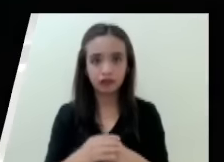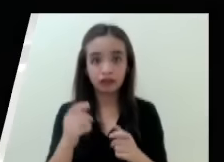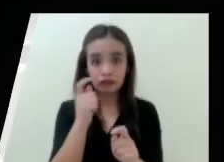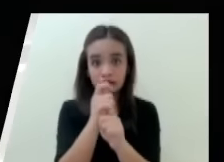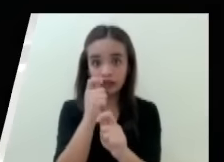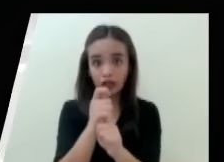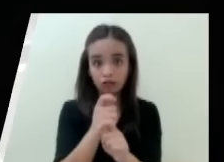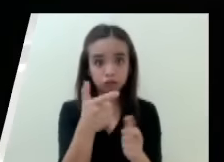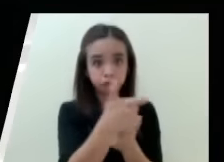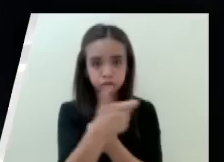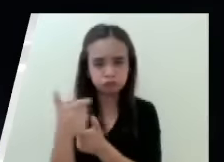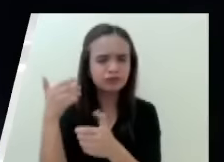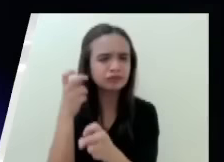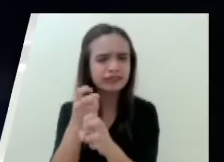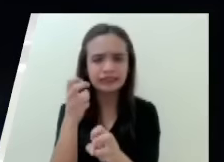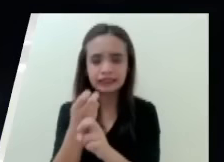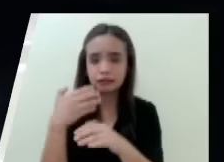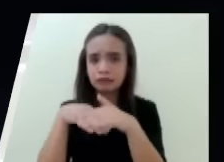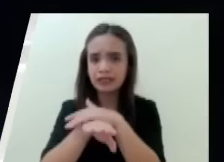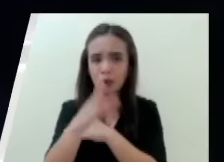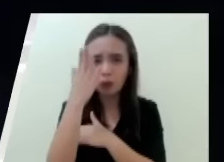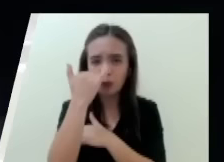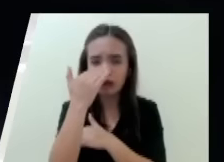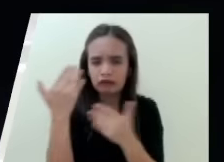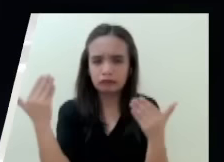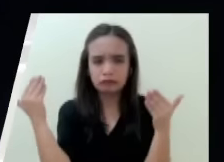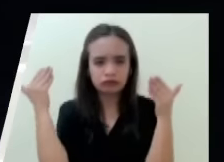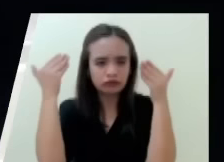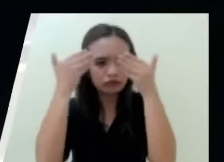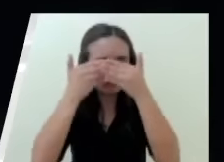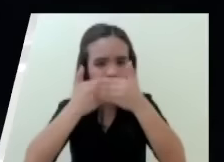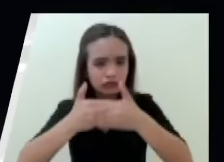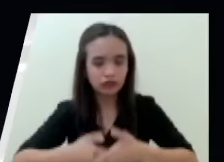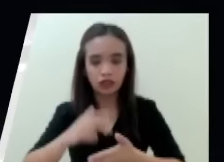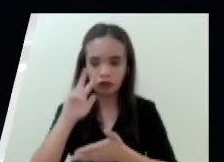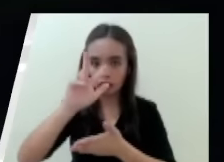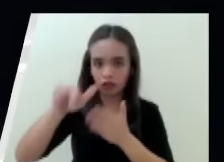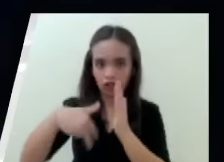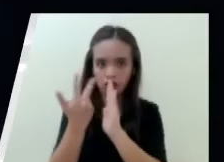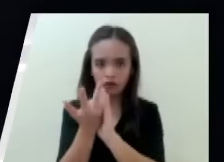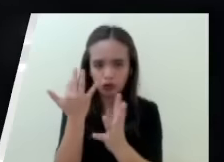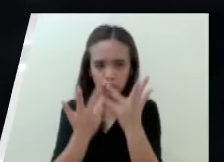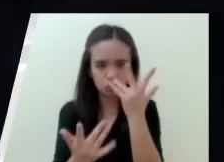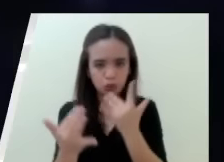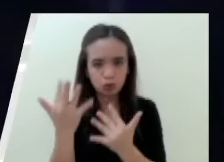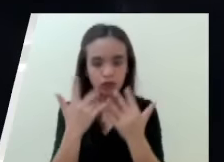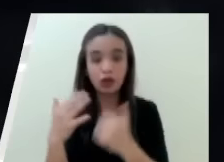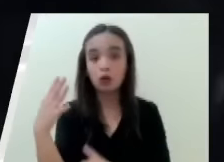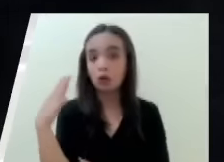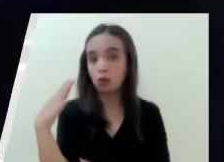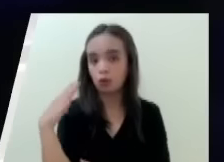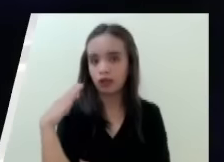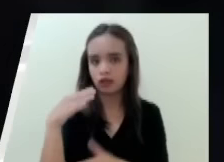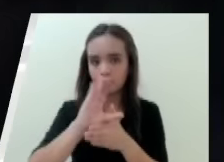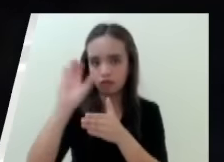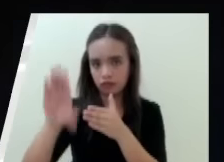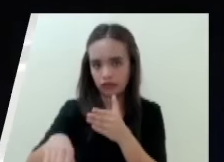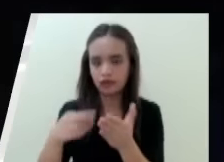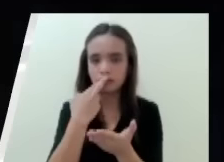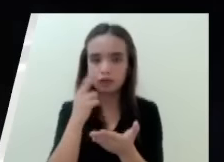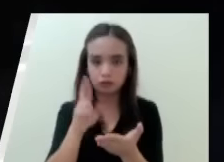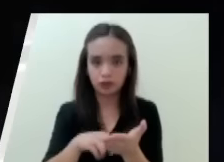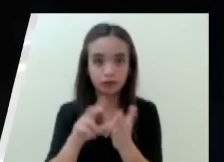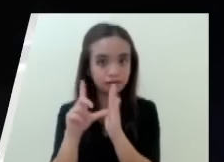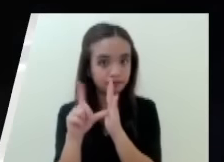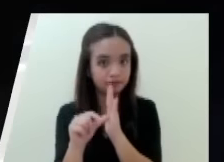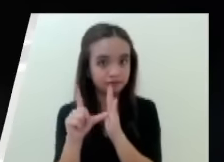bumbero dahil sa dilim. 3 oras nagliyab ang mga burol. Abangan ang kabuang ulat kaugnay niyan, maya-maya